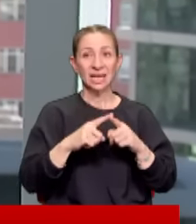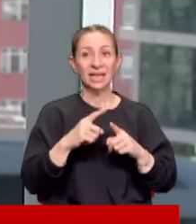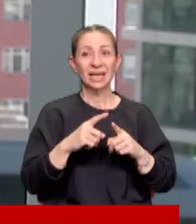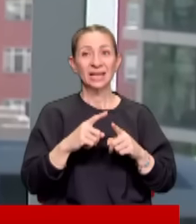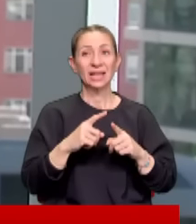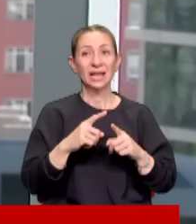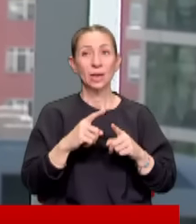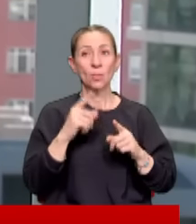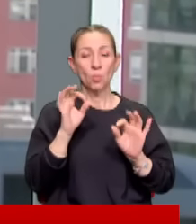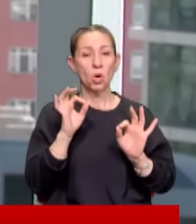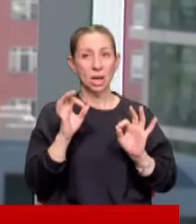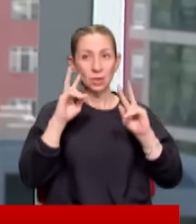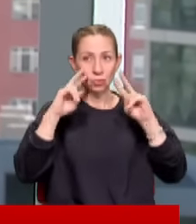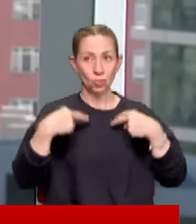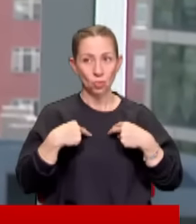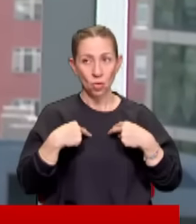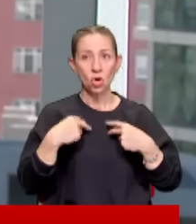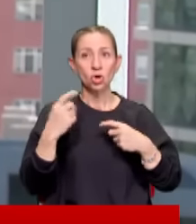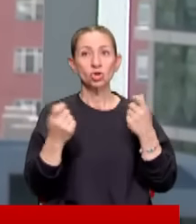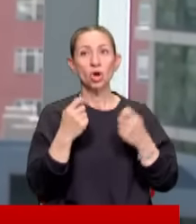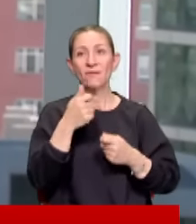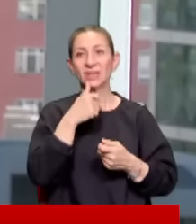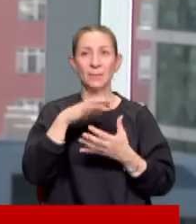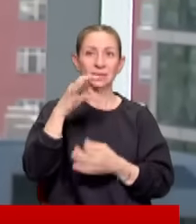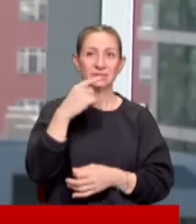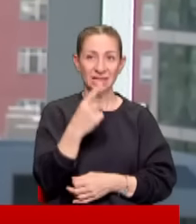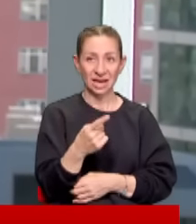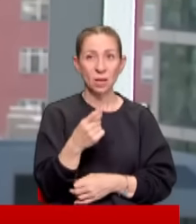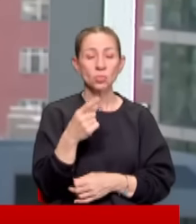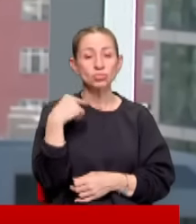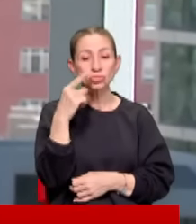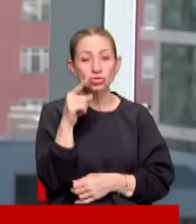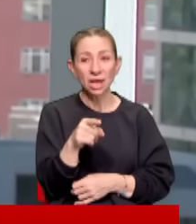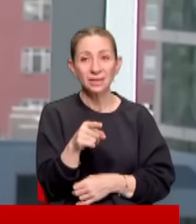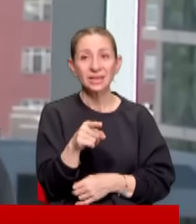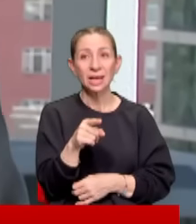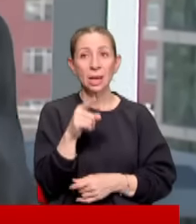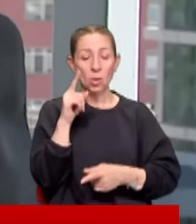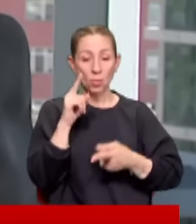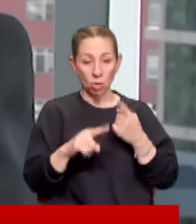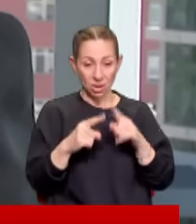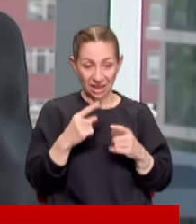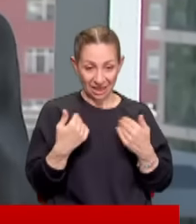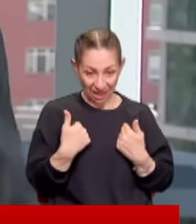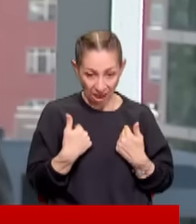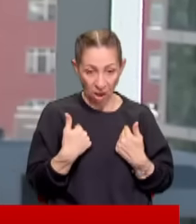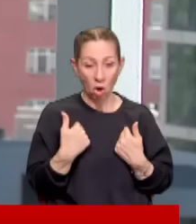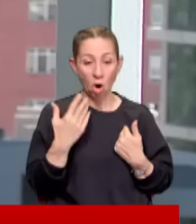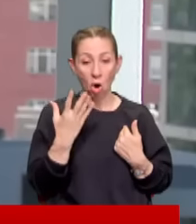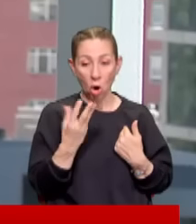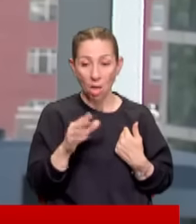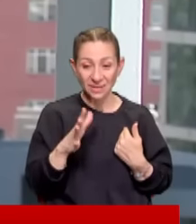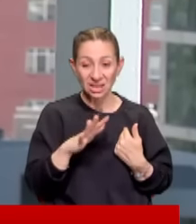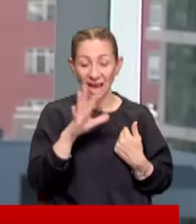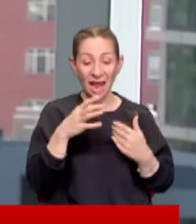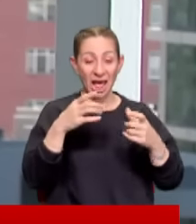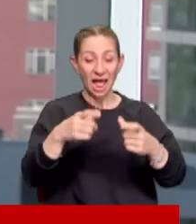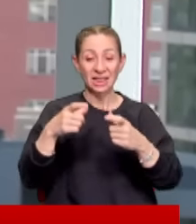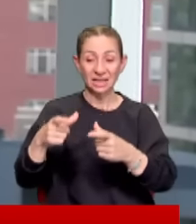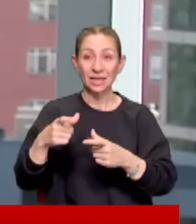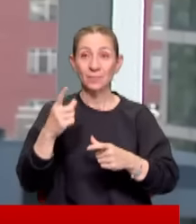Ekseriyet'te böyle tanımlanıyorum. Yani görev adamıdır derler. Dolayısıyla siyasette de oluşan her alanı